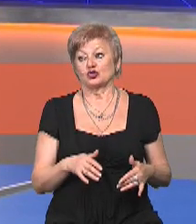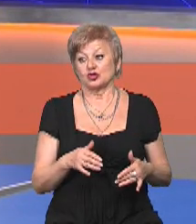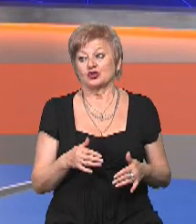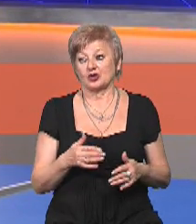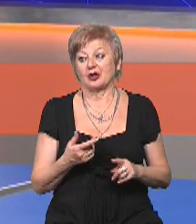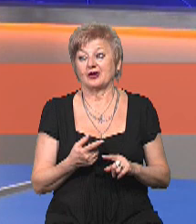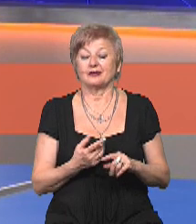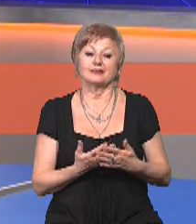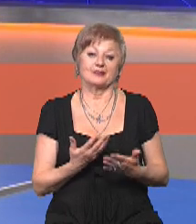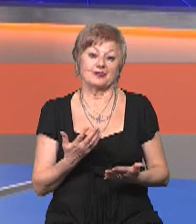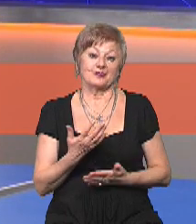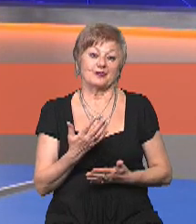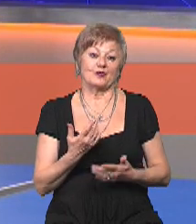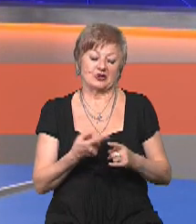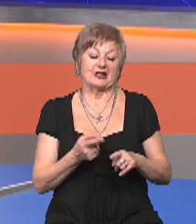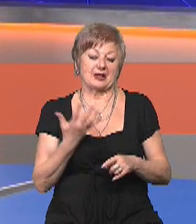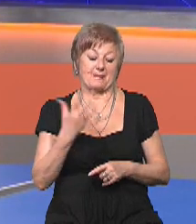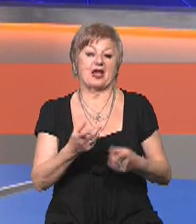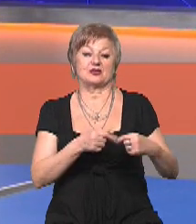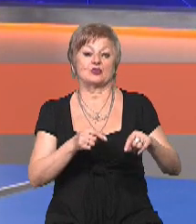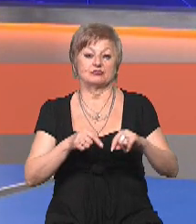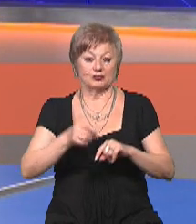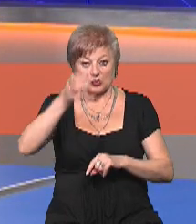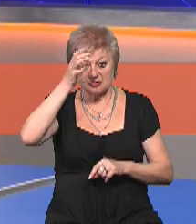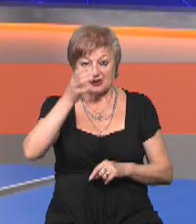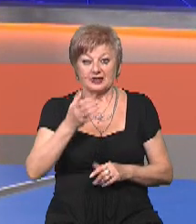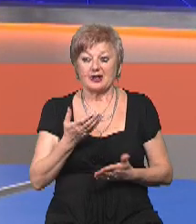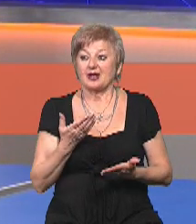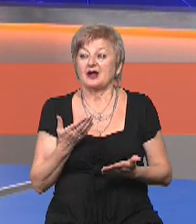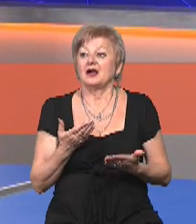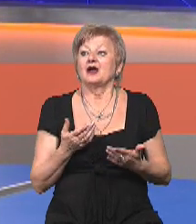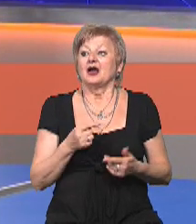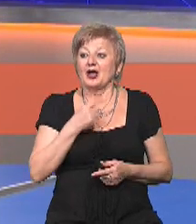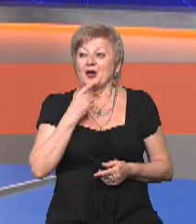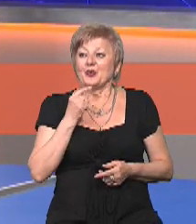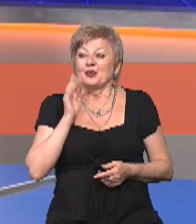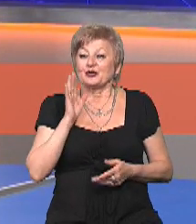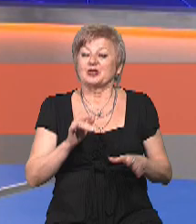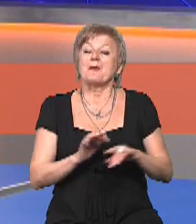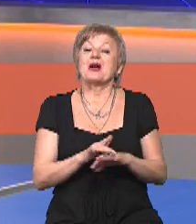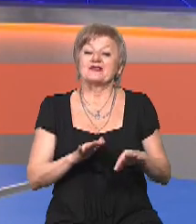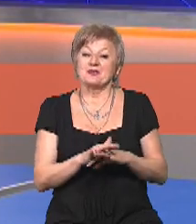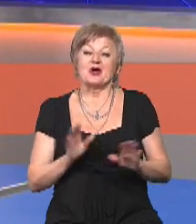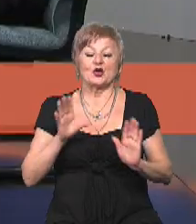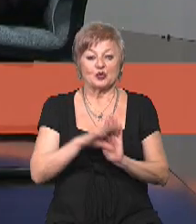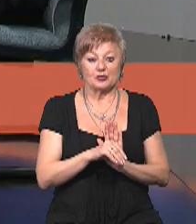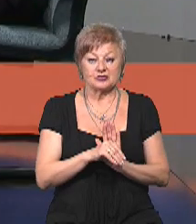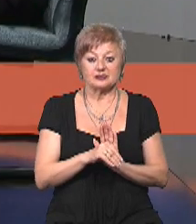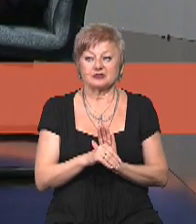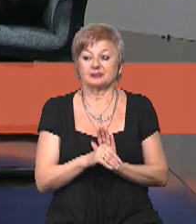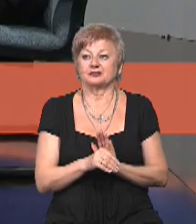одну хвилину 5 освітніх галузей. А якщо ще лапки порахувати в павука, то це вже буде ще й математично. Тобто